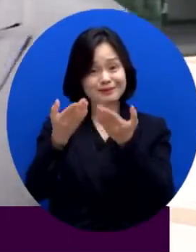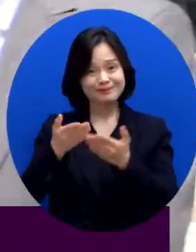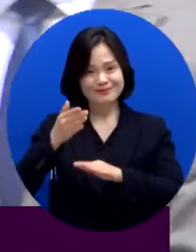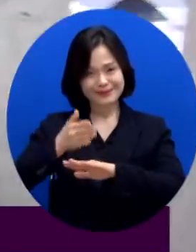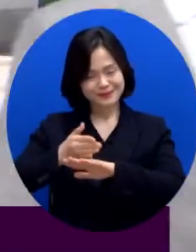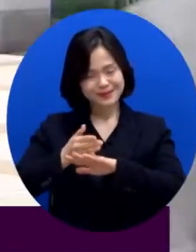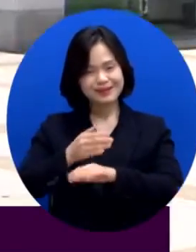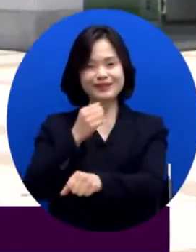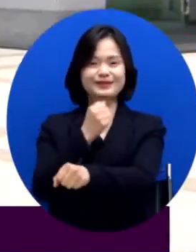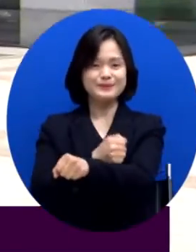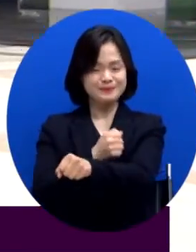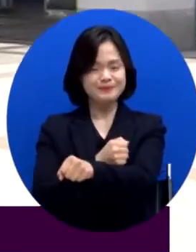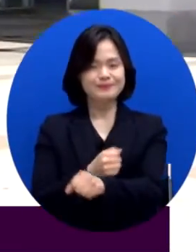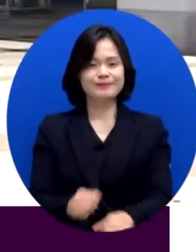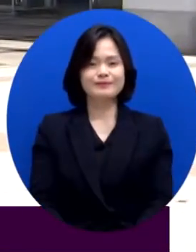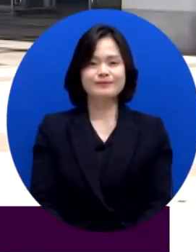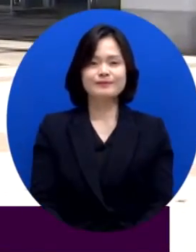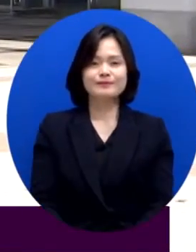수고하세요.